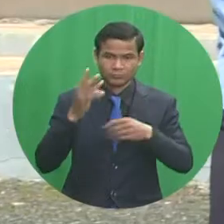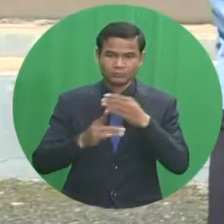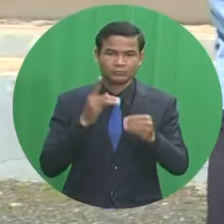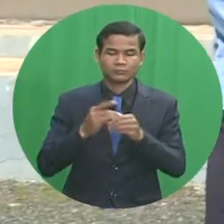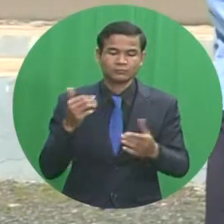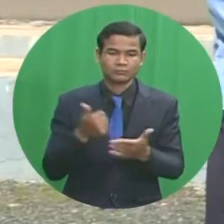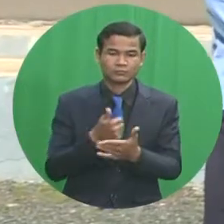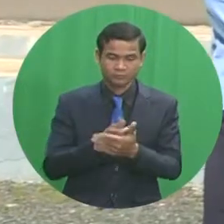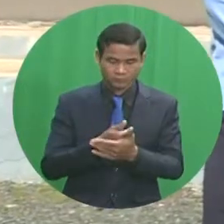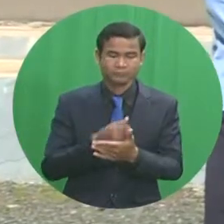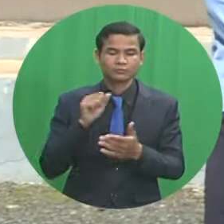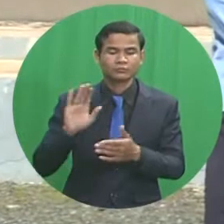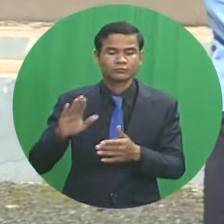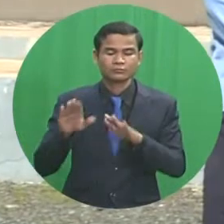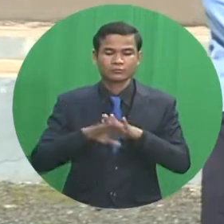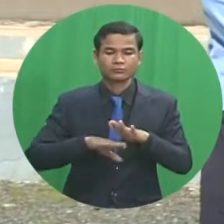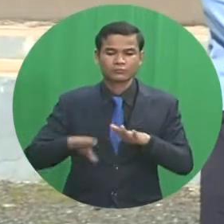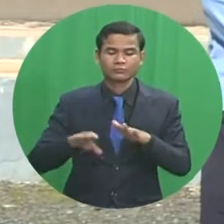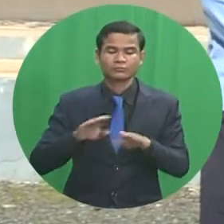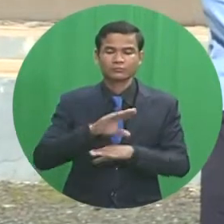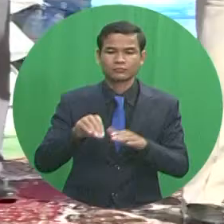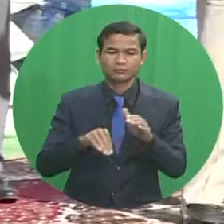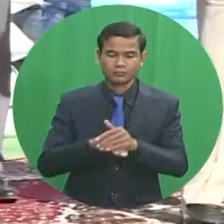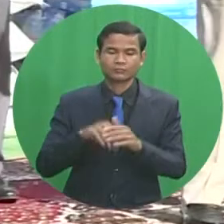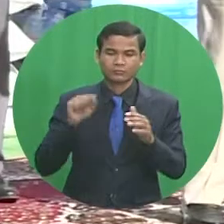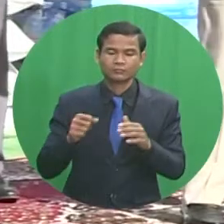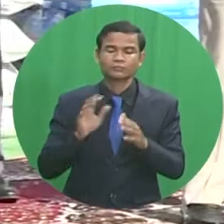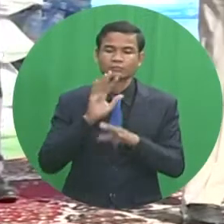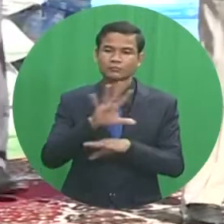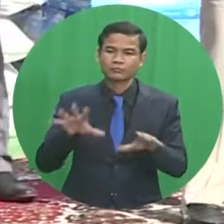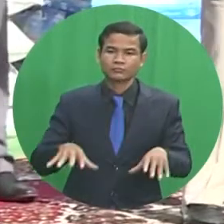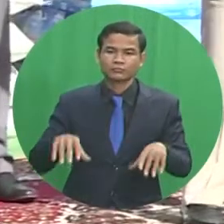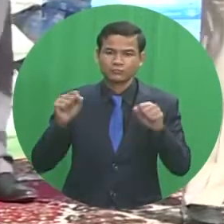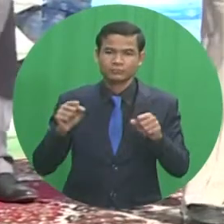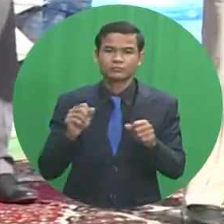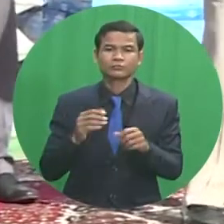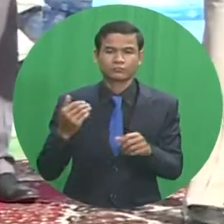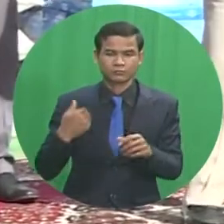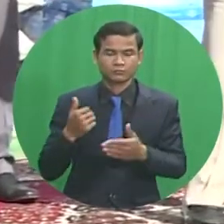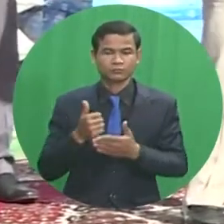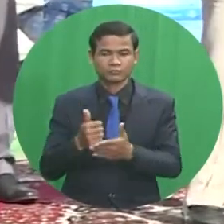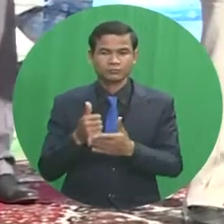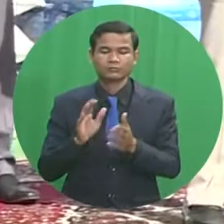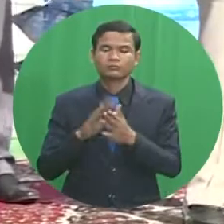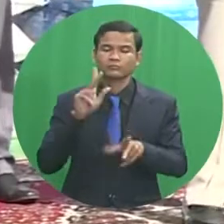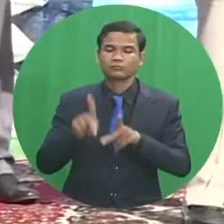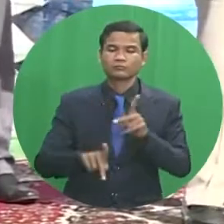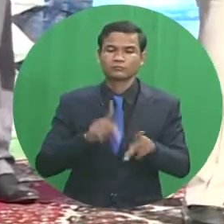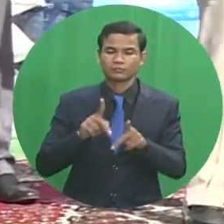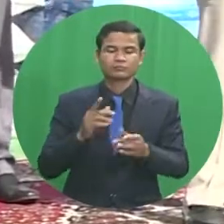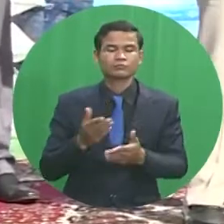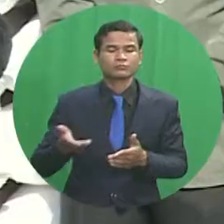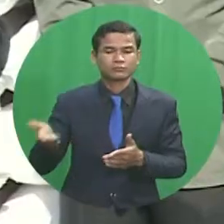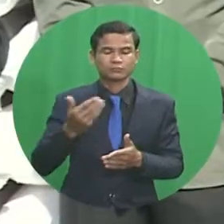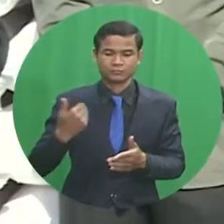ខិតខំប្រឹងប្រែងរបស់អាជ្ញាធរដែនដីគ្រប់ណាប់ថ្នាក់ក្នុងខេត្តកំពង់ឆ្នាំងក្នុងការជួយដល់បងប្អូនប្រជាពលរដ្ឋយើង